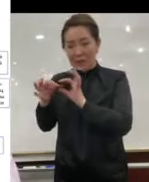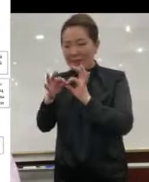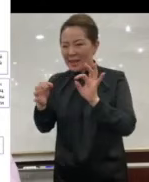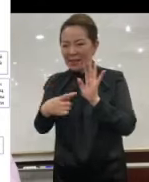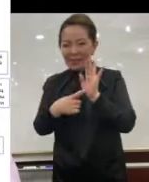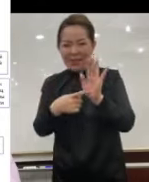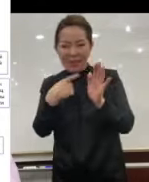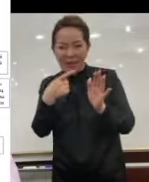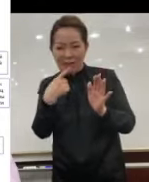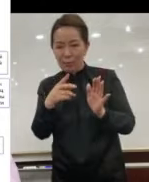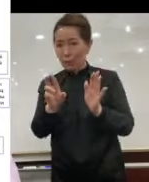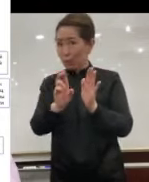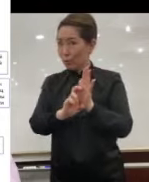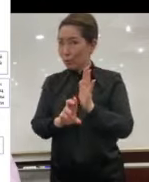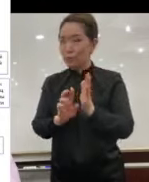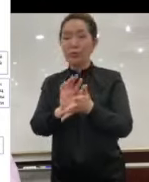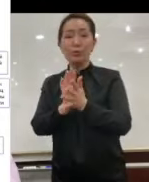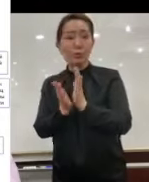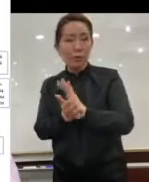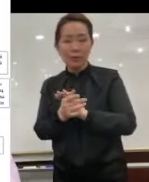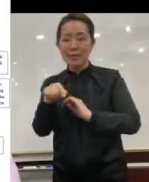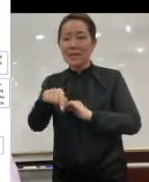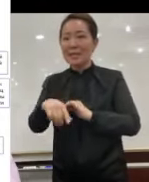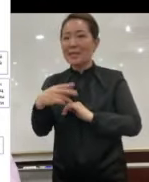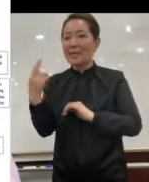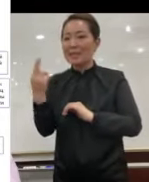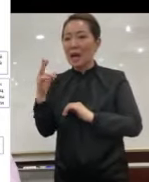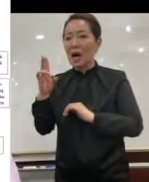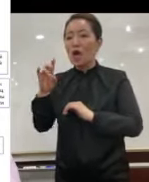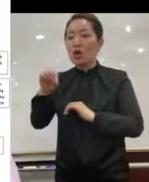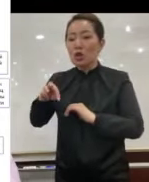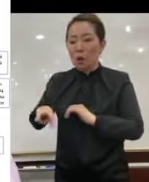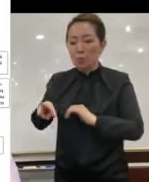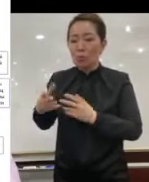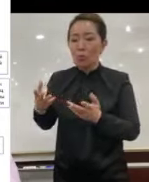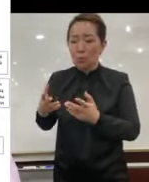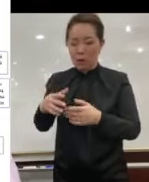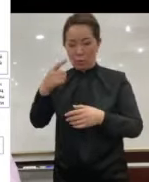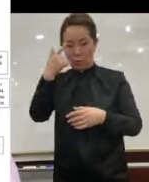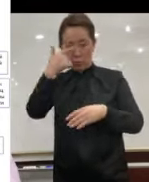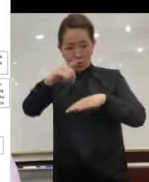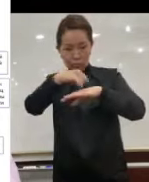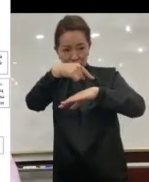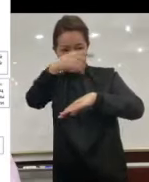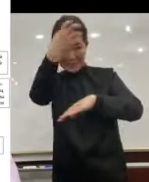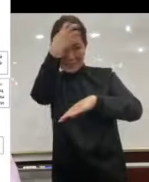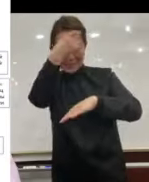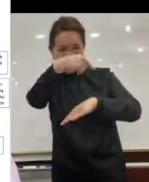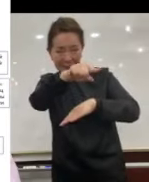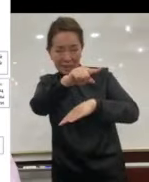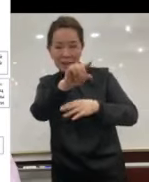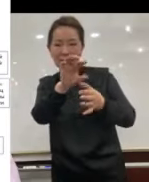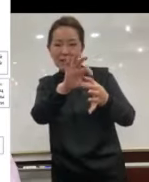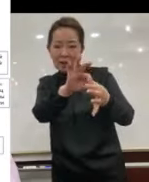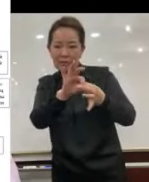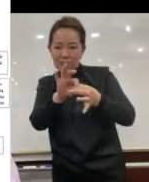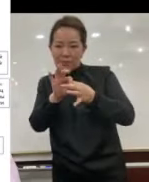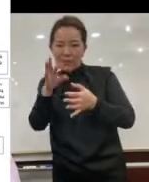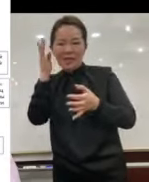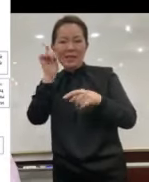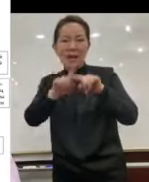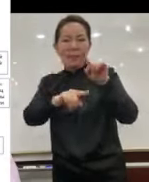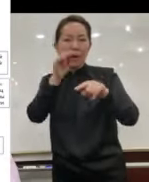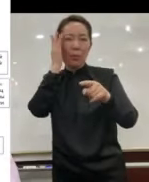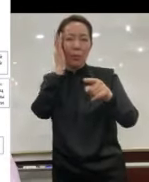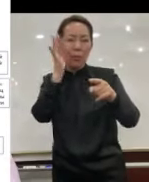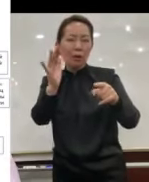Гэхдээ цагаан ном нь бол ерөнхийдөө Монголын засгийн газраас одоо хэрэгжүүлж байгаа бодлого үйл ажиллагааг